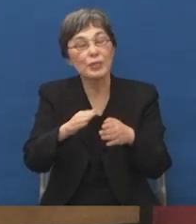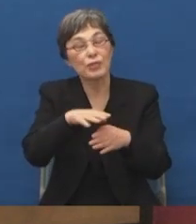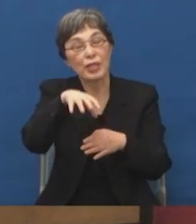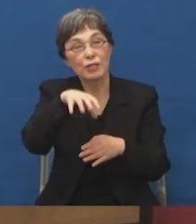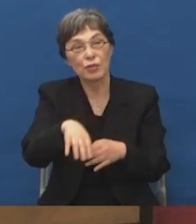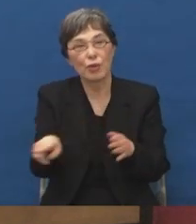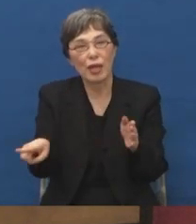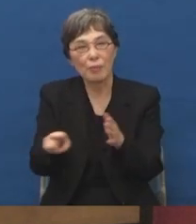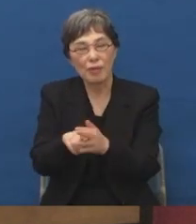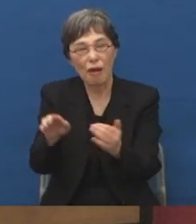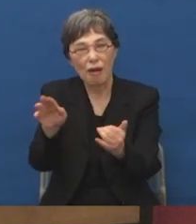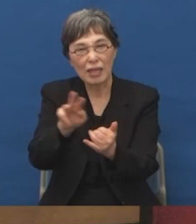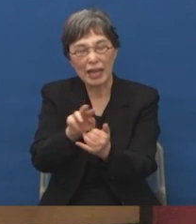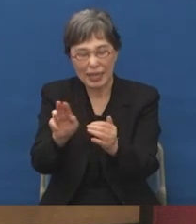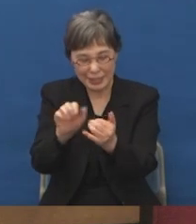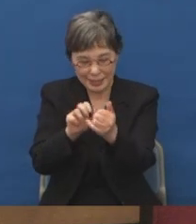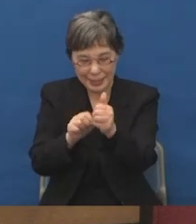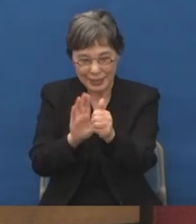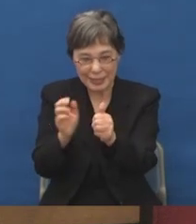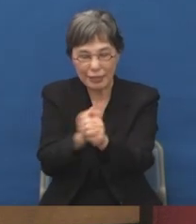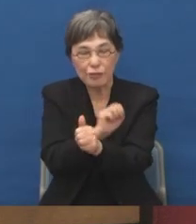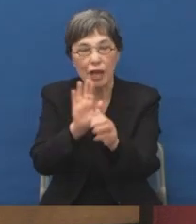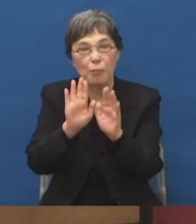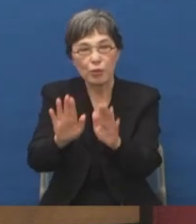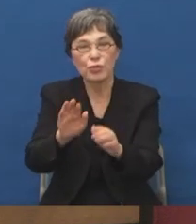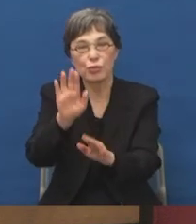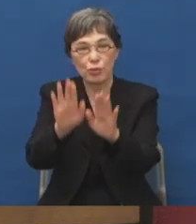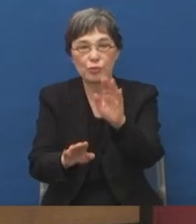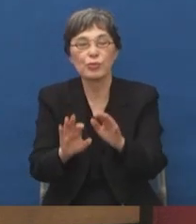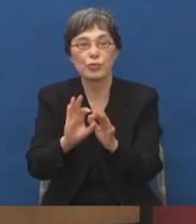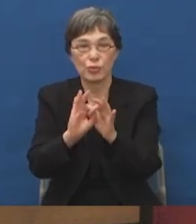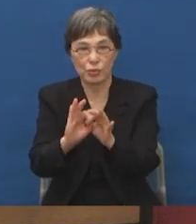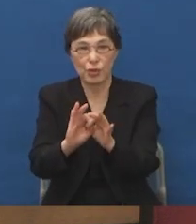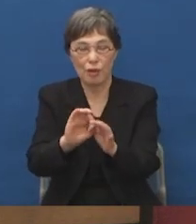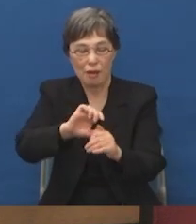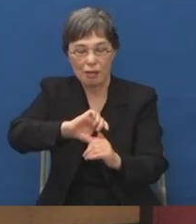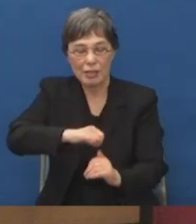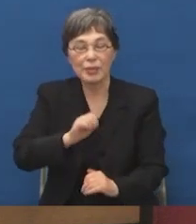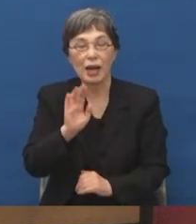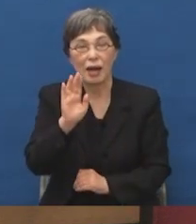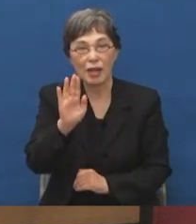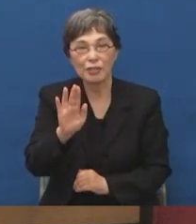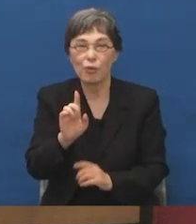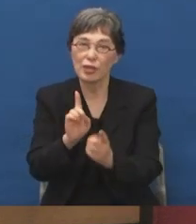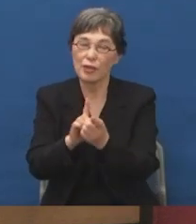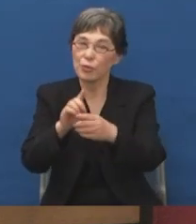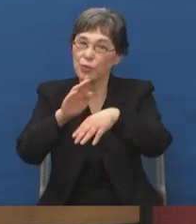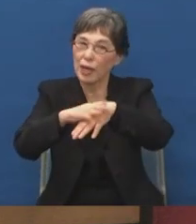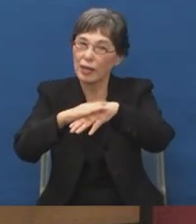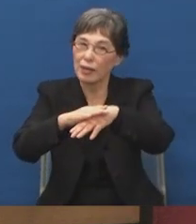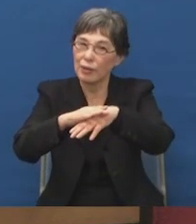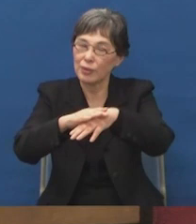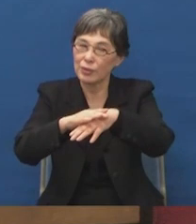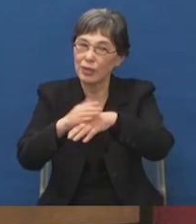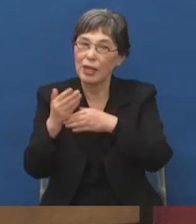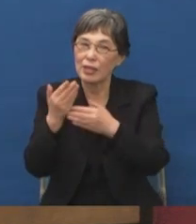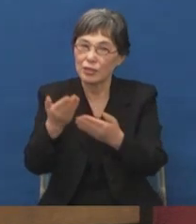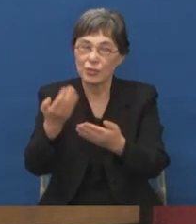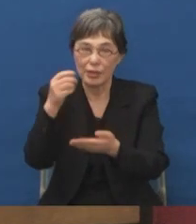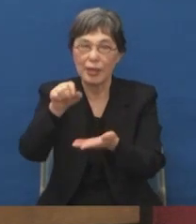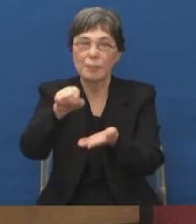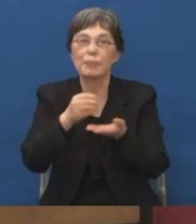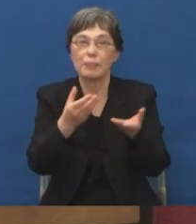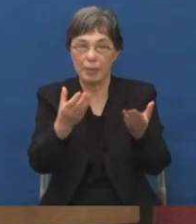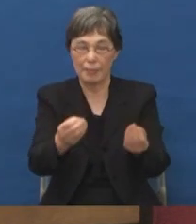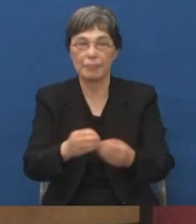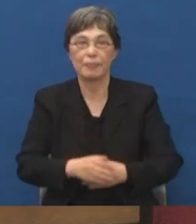れまでの虐待防止にかかる取り組みの状況及び義務化以降の対応方針などについて質疑やご意見があり